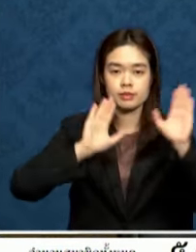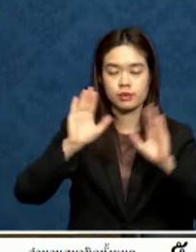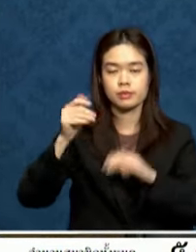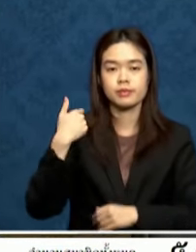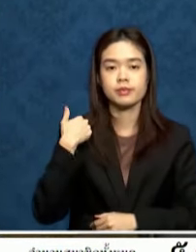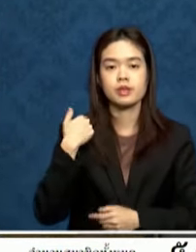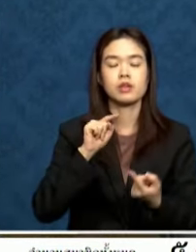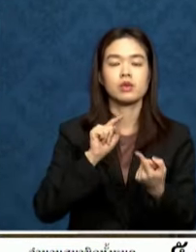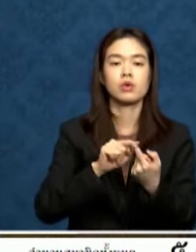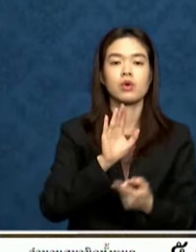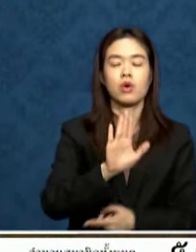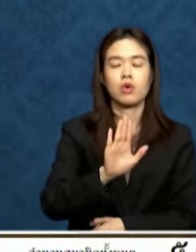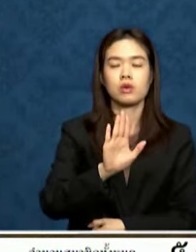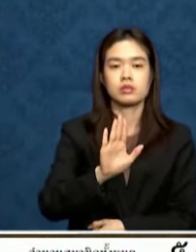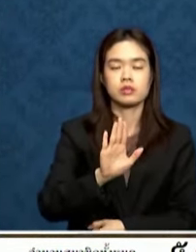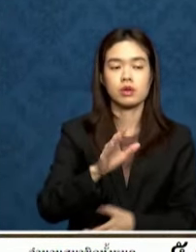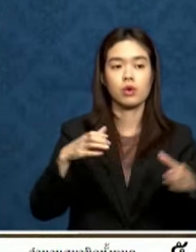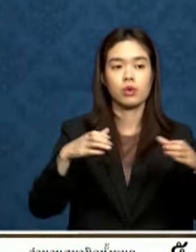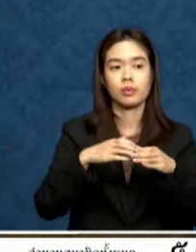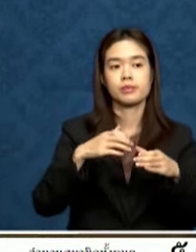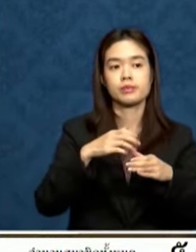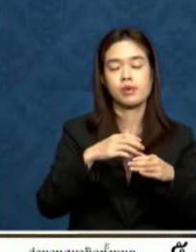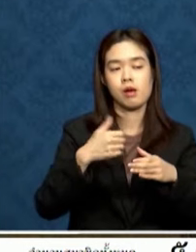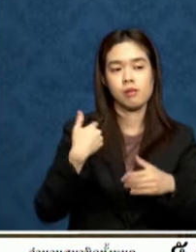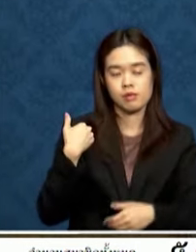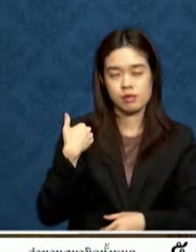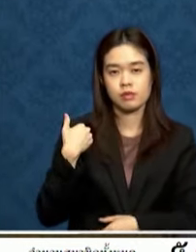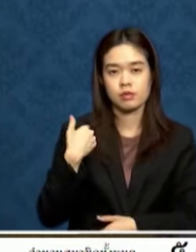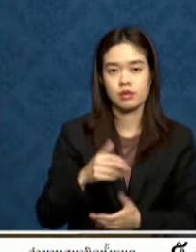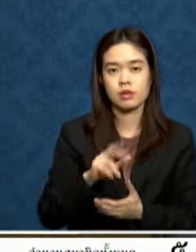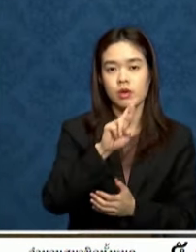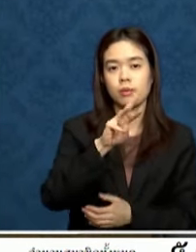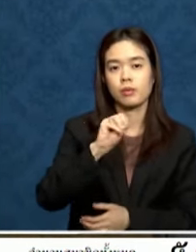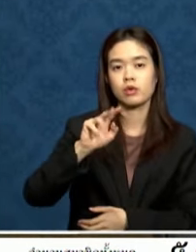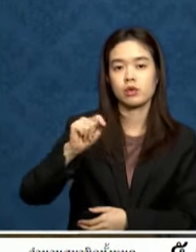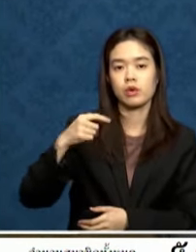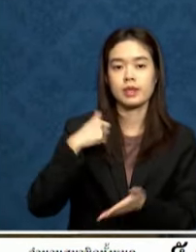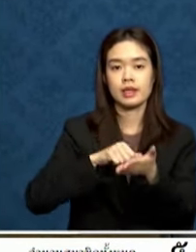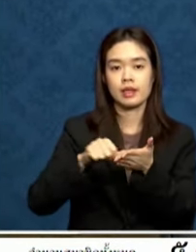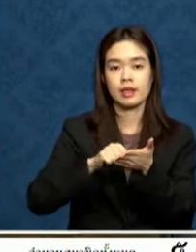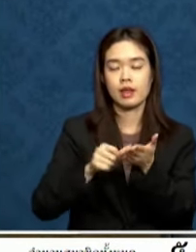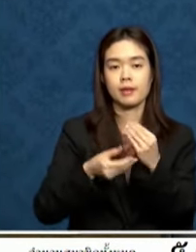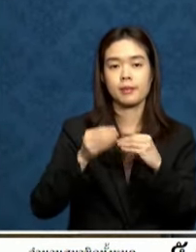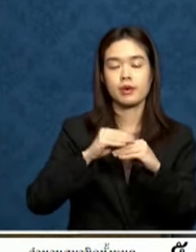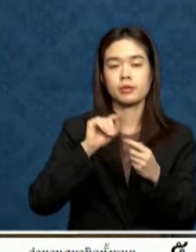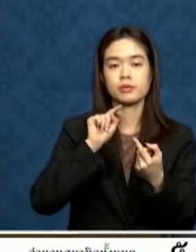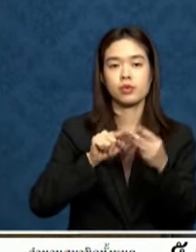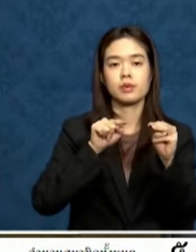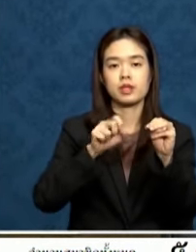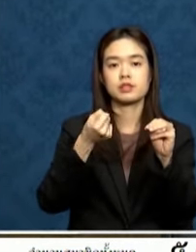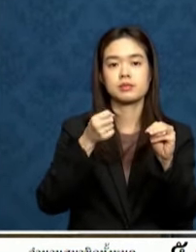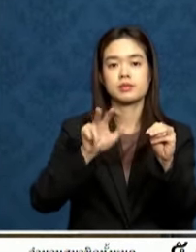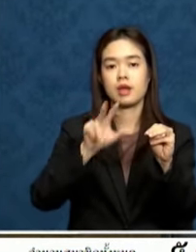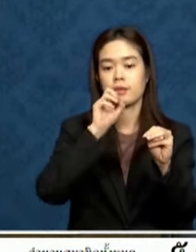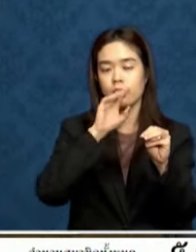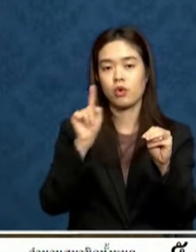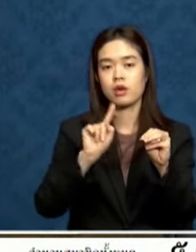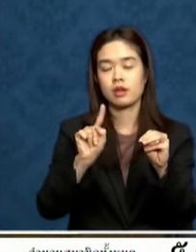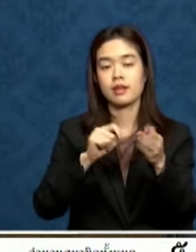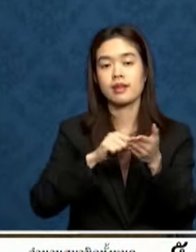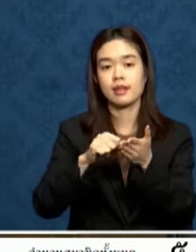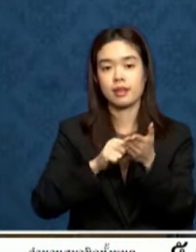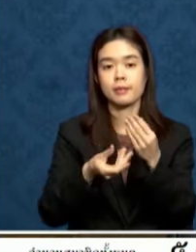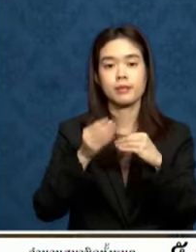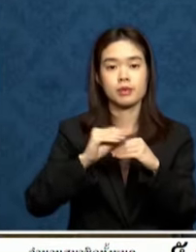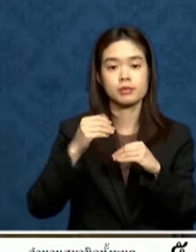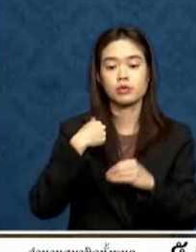รัฐมนตรีนะครับที่ขอแก้ไขปรับปรุงในมาตรา 13ครับท่านประธานครับเขียนไว้ว่าการออกเสียง